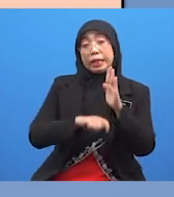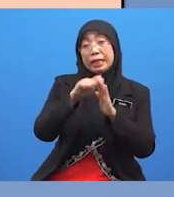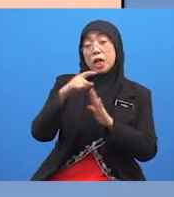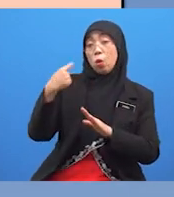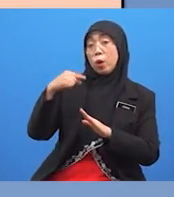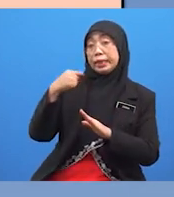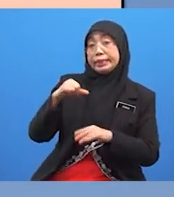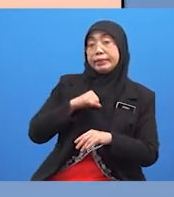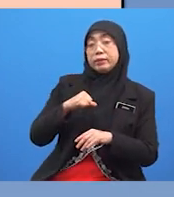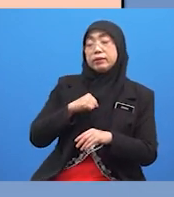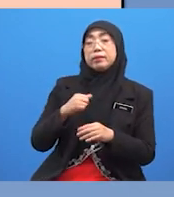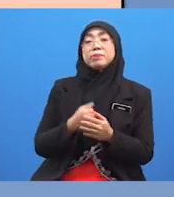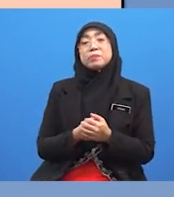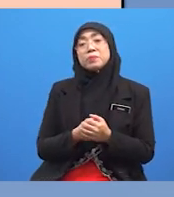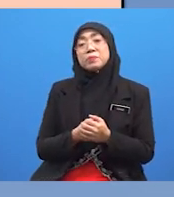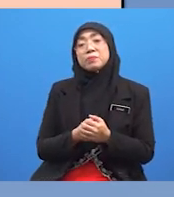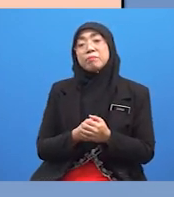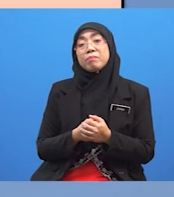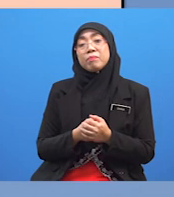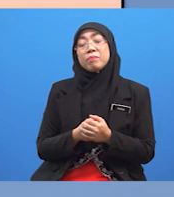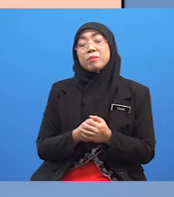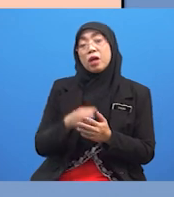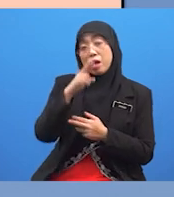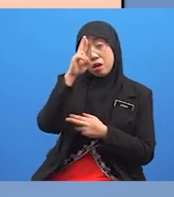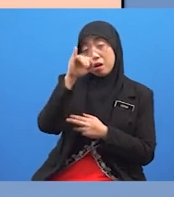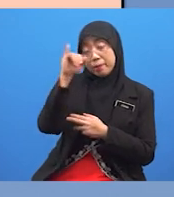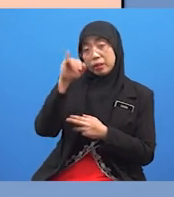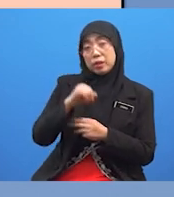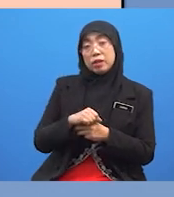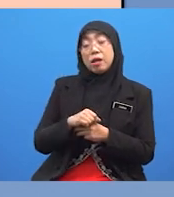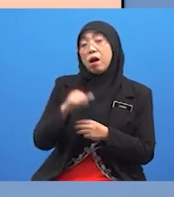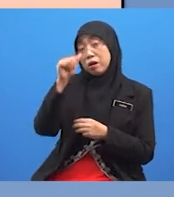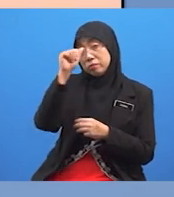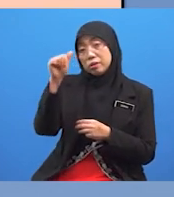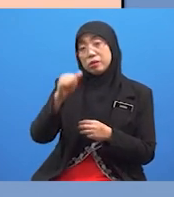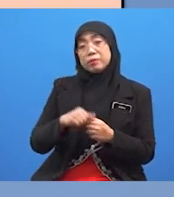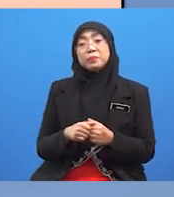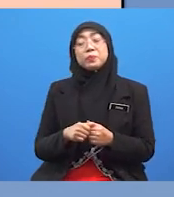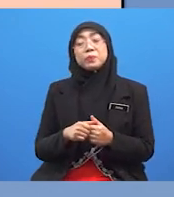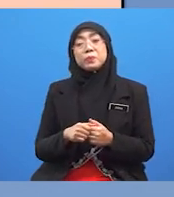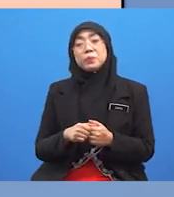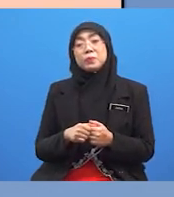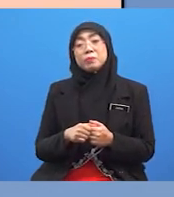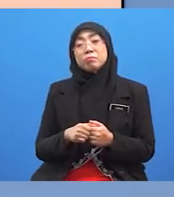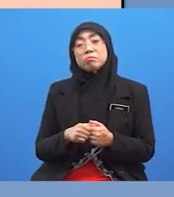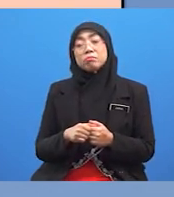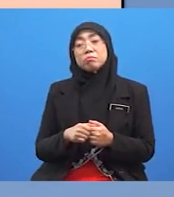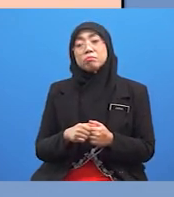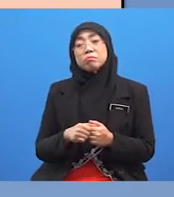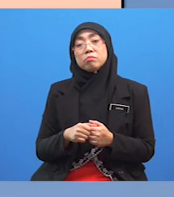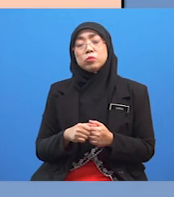kualiti diri. Kedua belas, dirahmati oleh Allah. Dan ketiga belas,